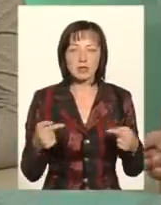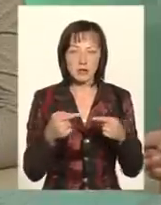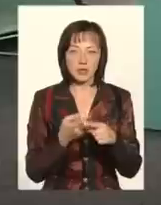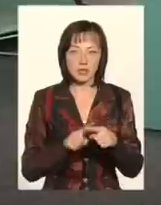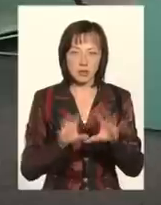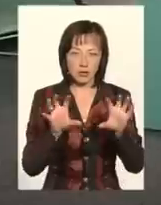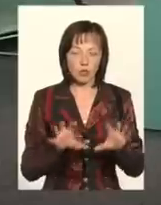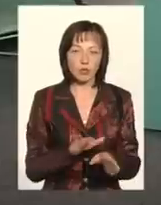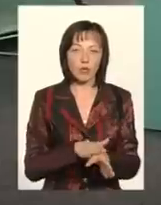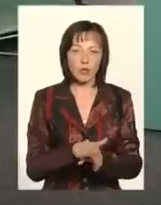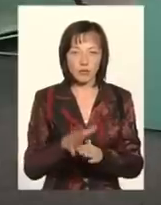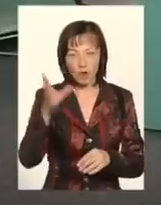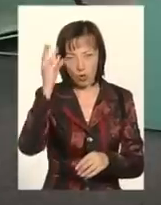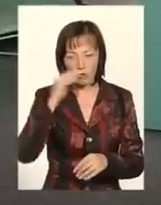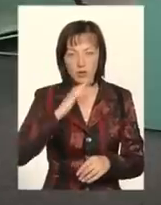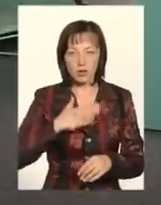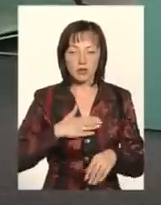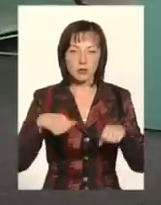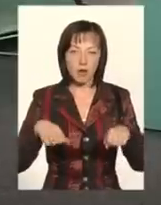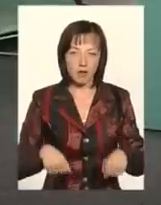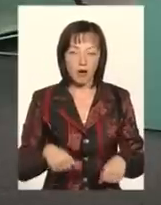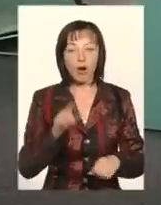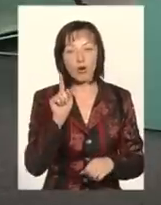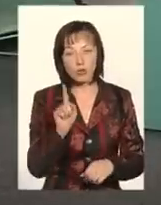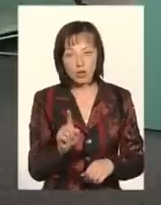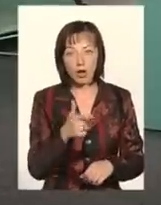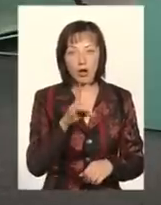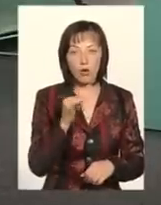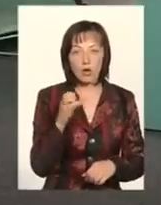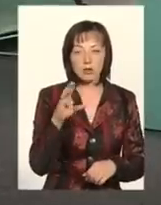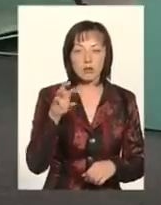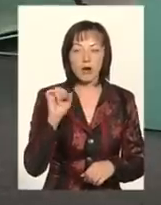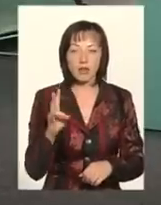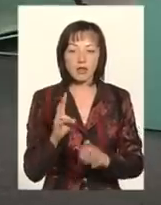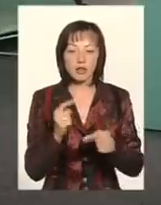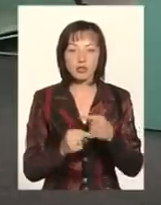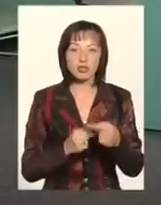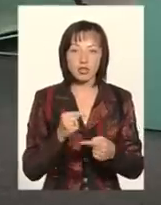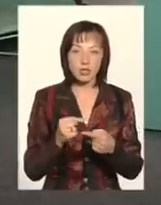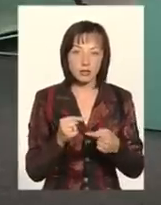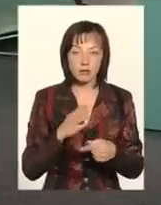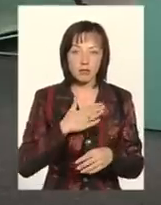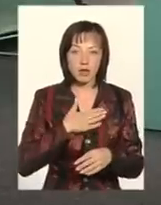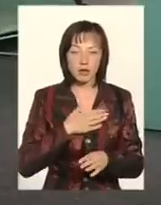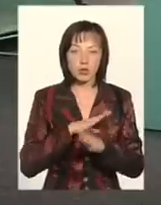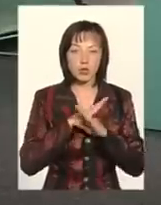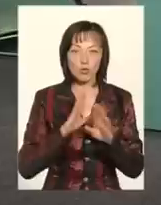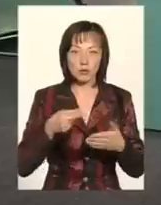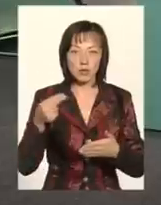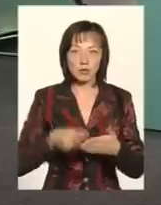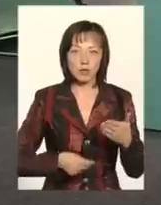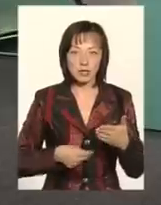закон він повністю враховує наші права хоча гро не казав що тільки через мій труп буде